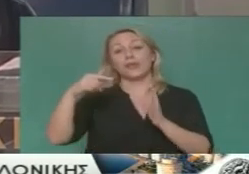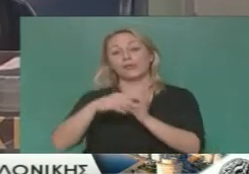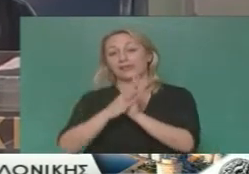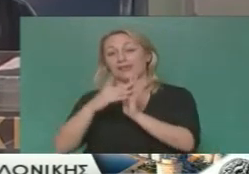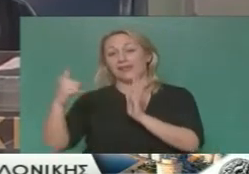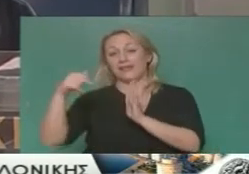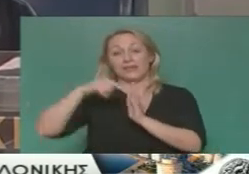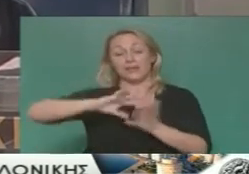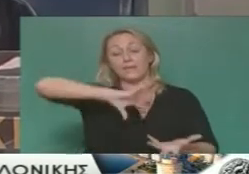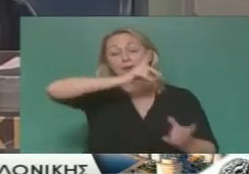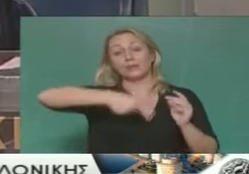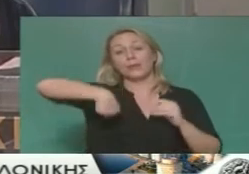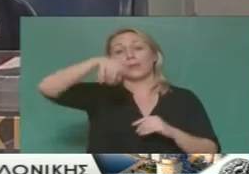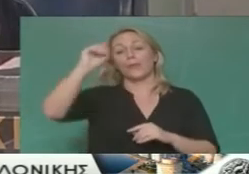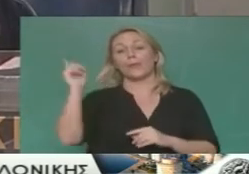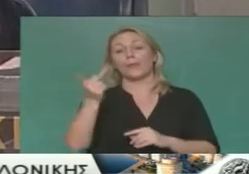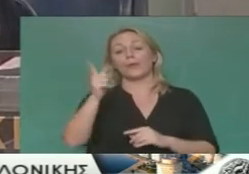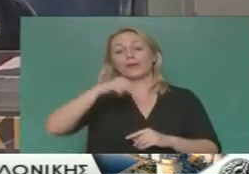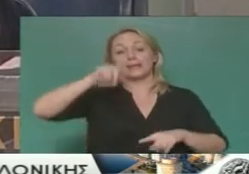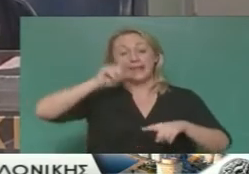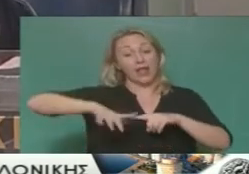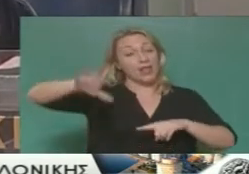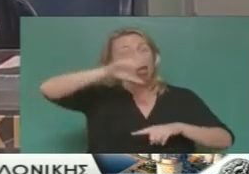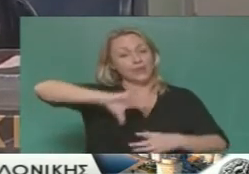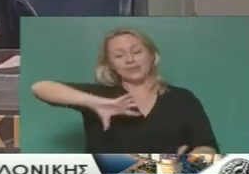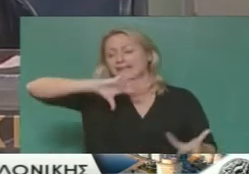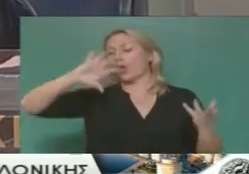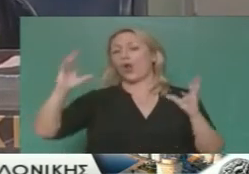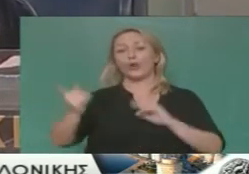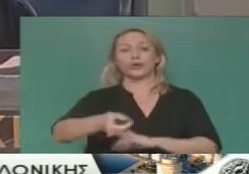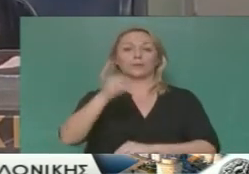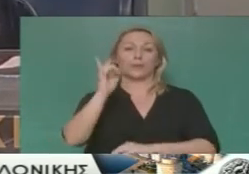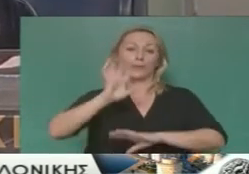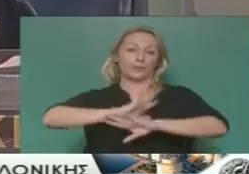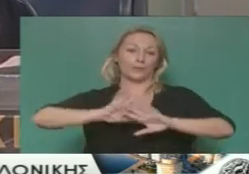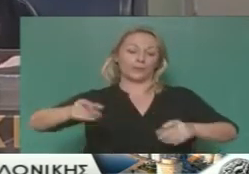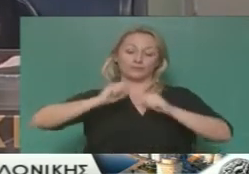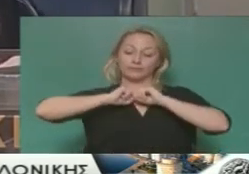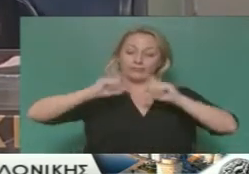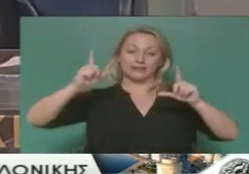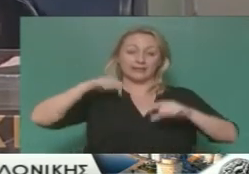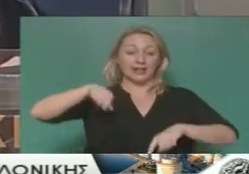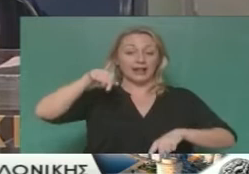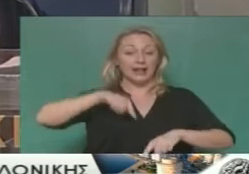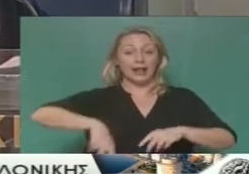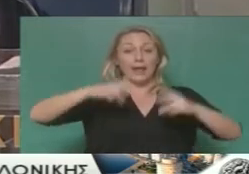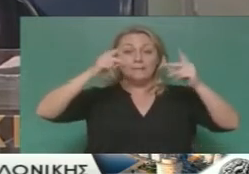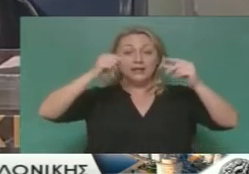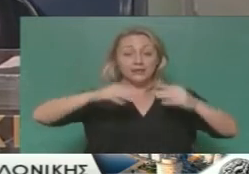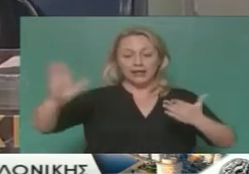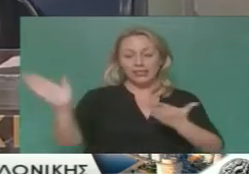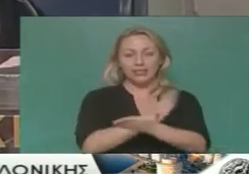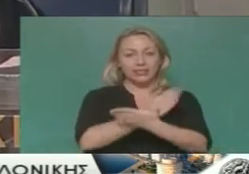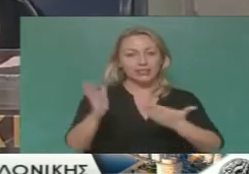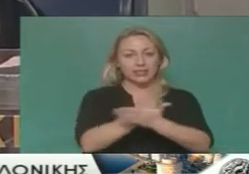πρωτοτυπία για τα νομικά χρονικά της Ελλάδας, της Ευρώπης και του πλανήτη ολόκληρου, απαλωτρίωσαν την περιουσία μας